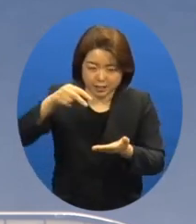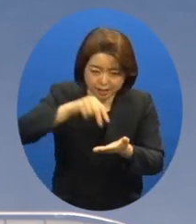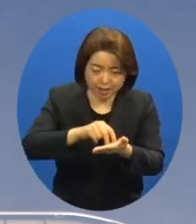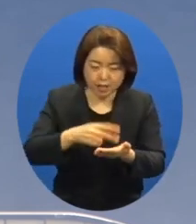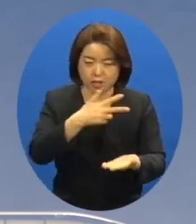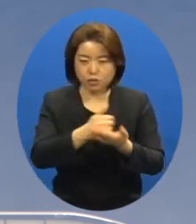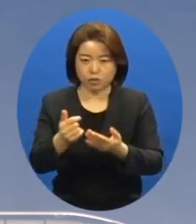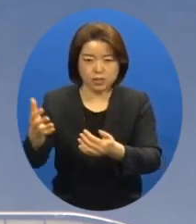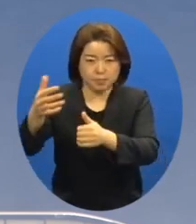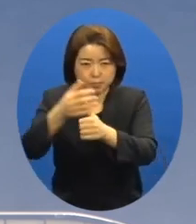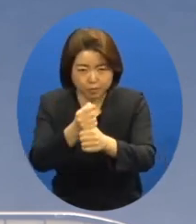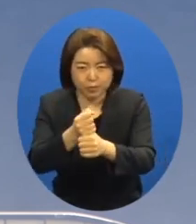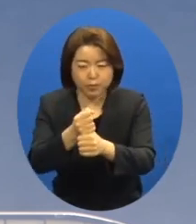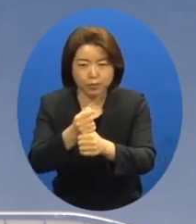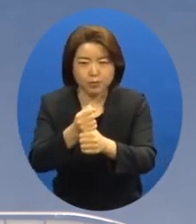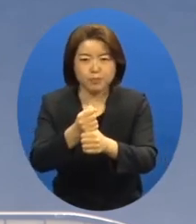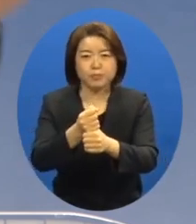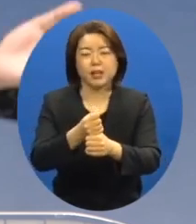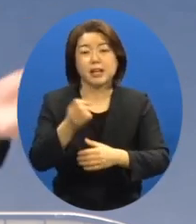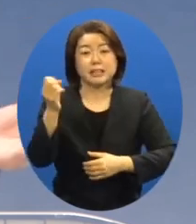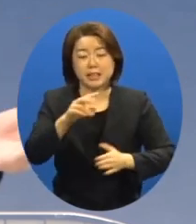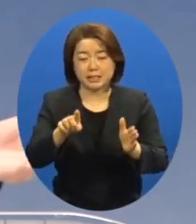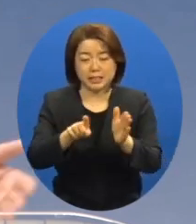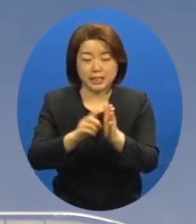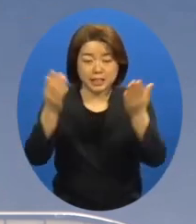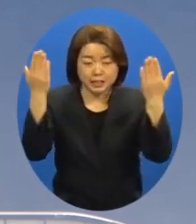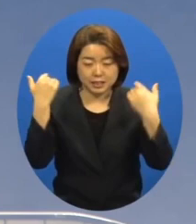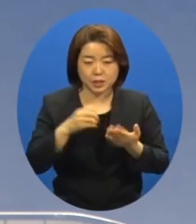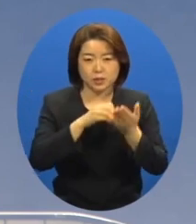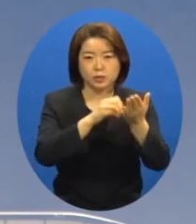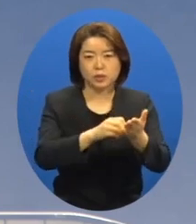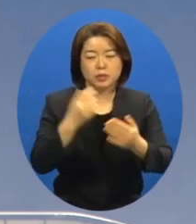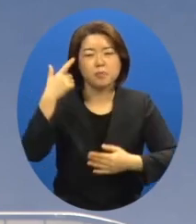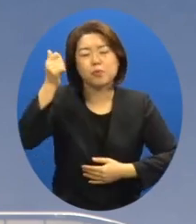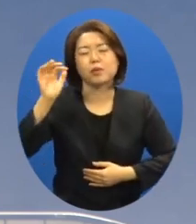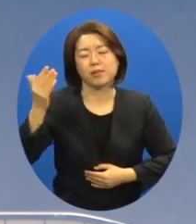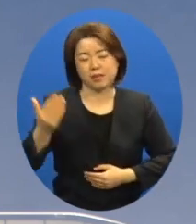붙들고 그리고 신학교에 들어가서 목사가 됐다는 겁니다.